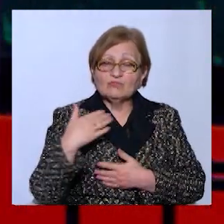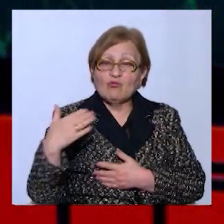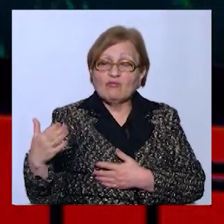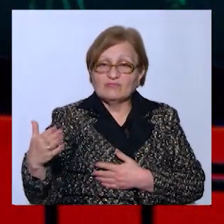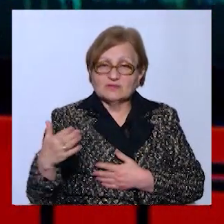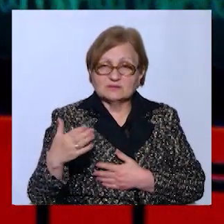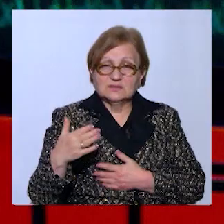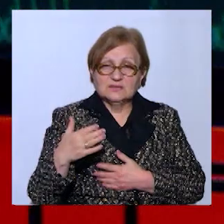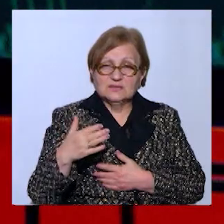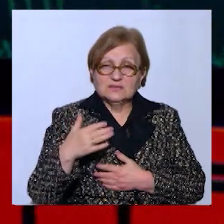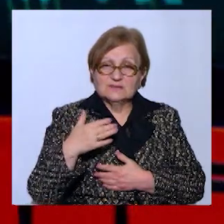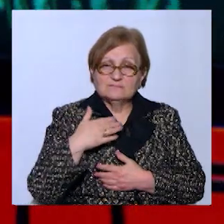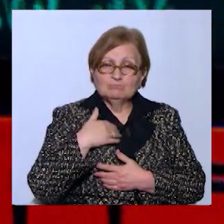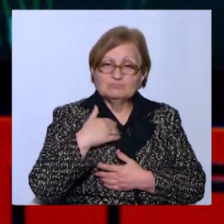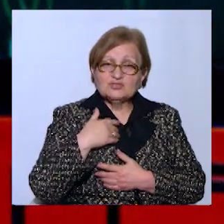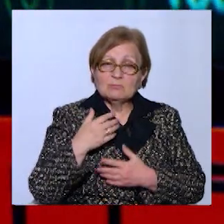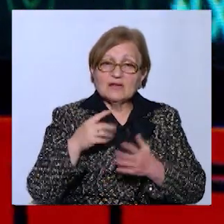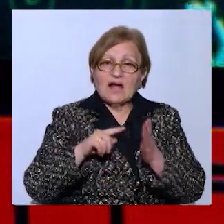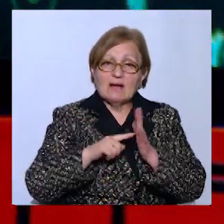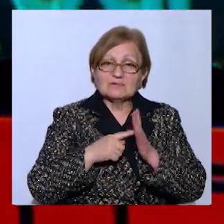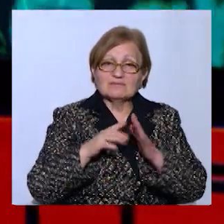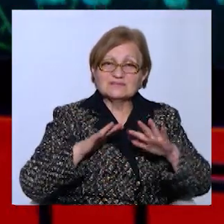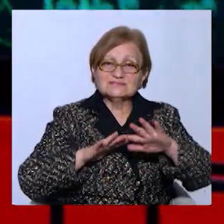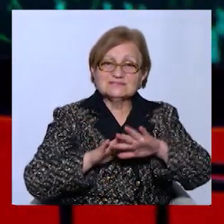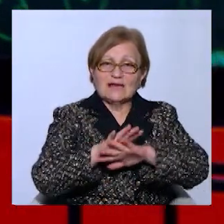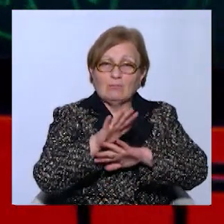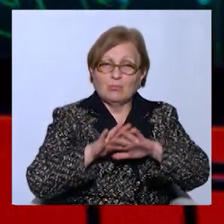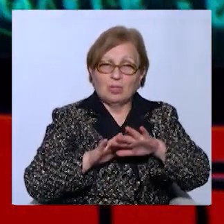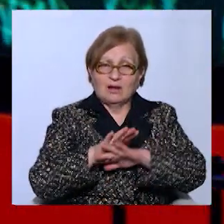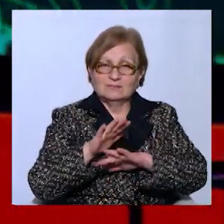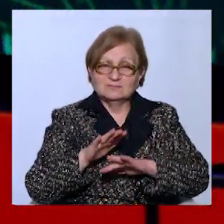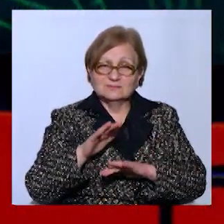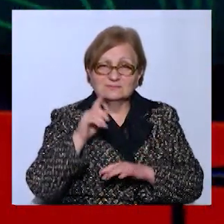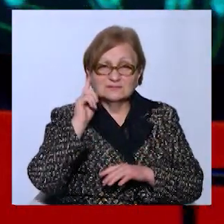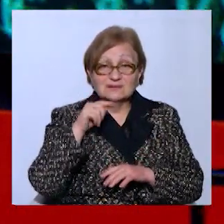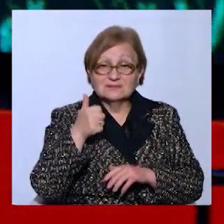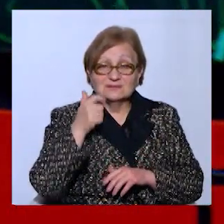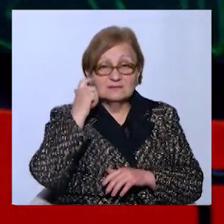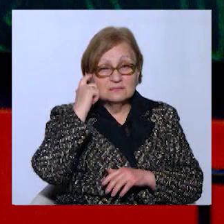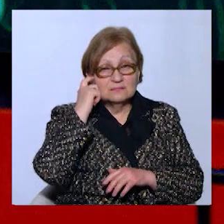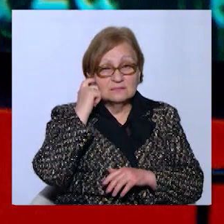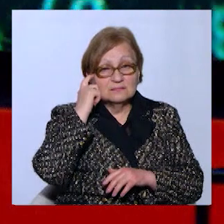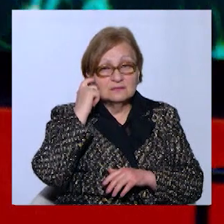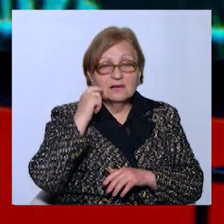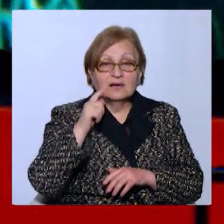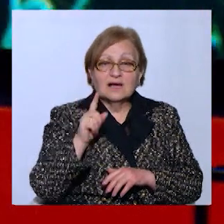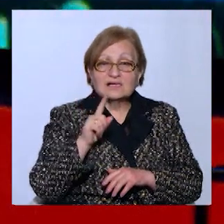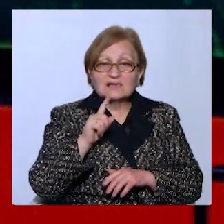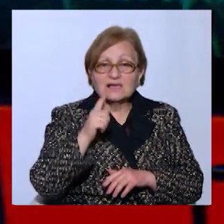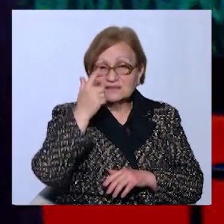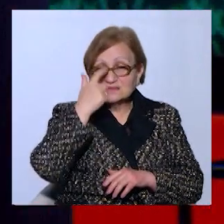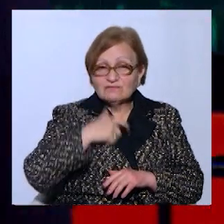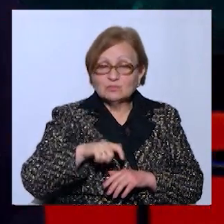აი ჩემი გამრავლების ტაბულა და ცხრილი რაღაცა და არქი როგორ კარგად ჭირდება. რა რიცხვი უნდა გამრავლო თავის თავზე 36